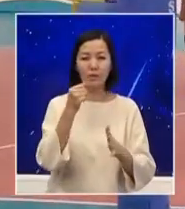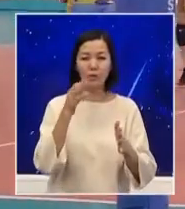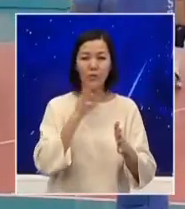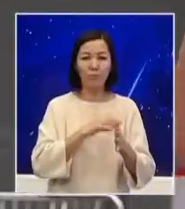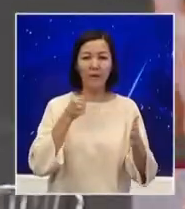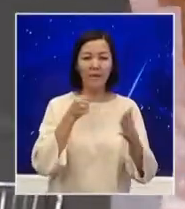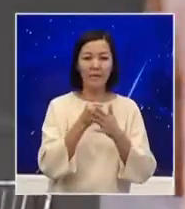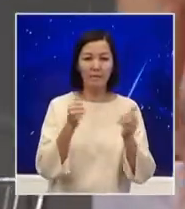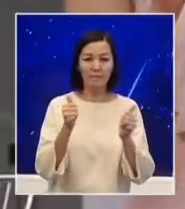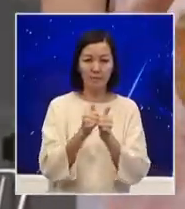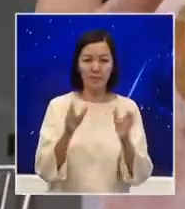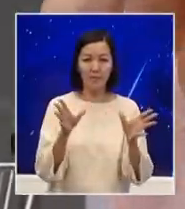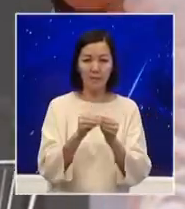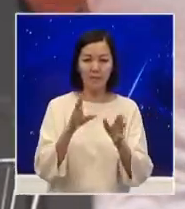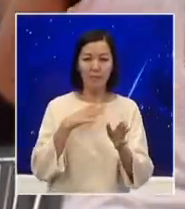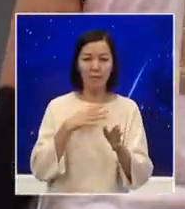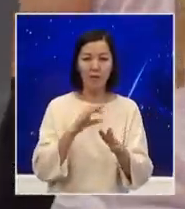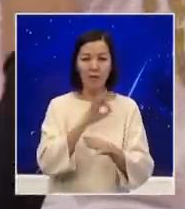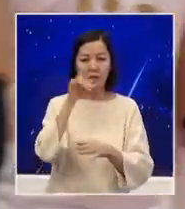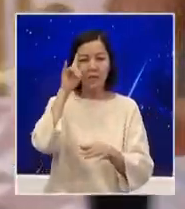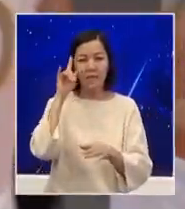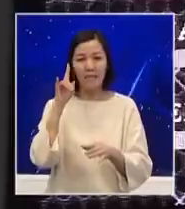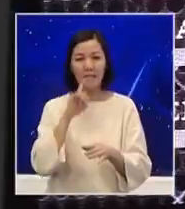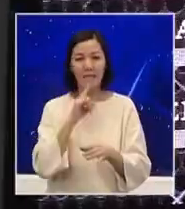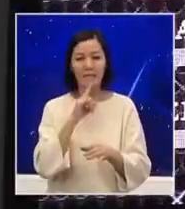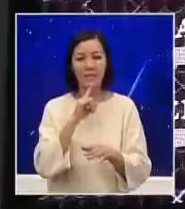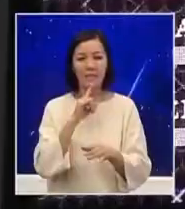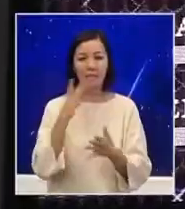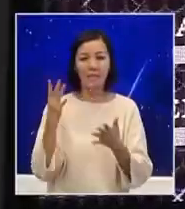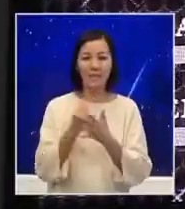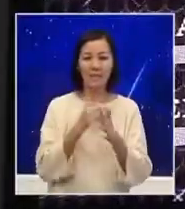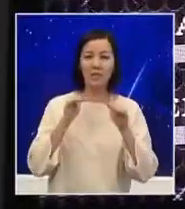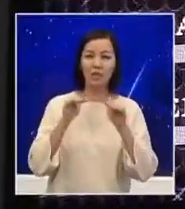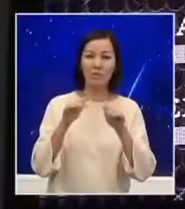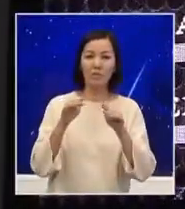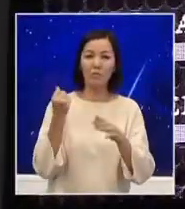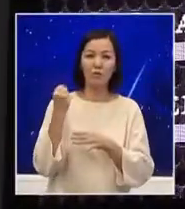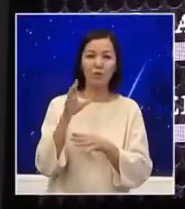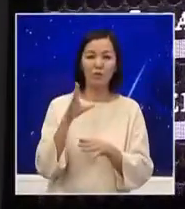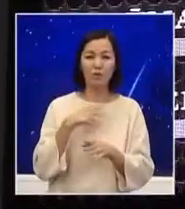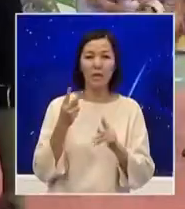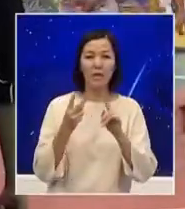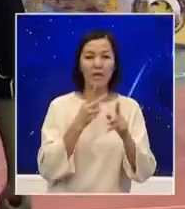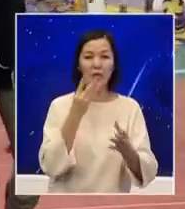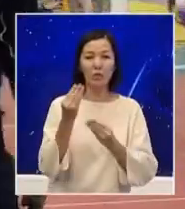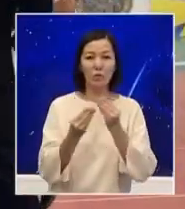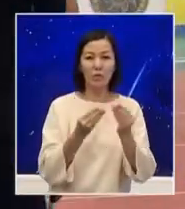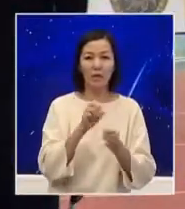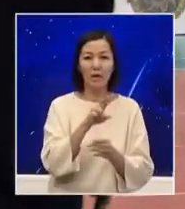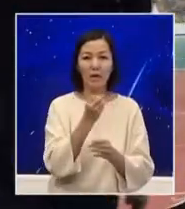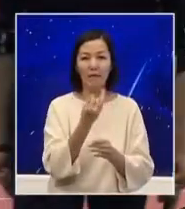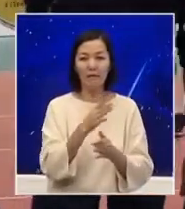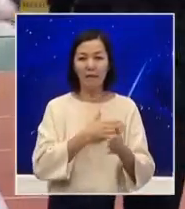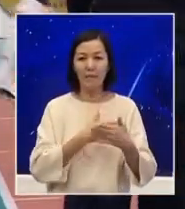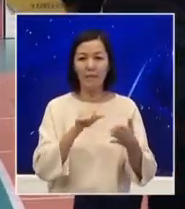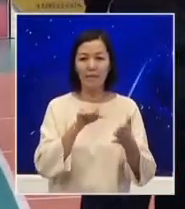үзеңгілесе жетті. Тек шешуші сәтте шығыс қазақстандық қыздар 2-1 сәтті шабуыл жасап, жеңісті ойын тойлады. Екінші кезеңде де Алтай клубы